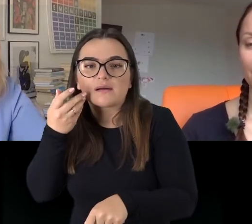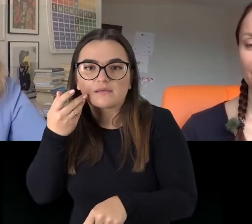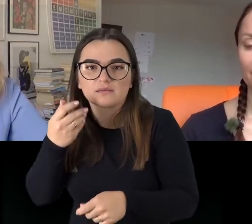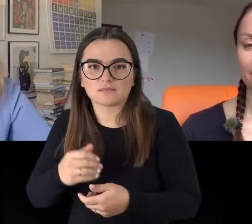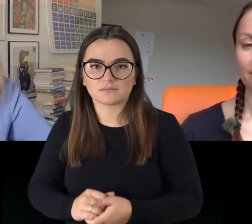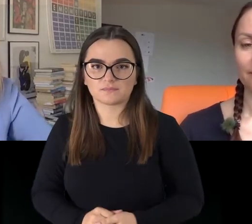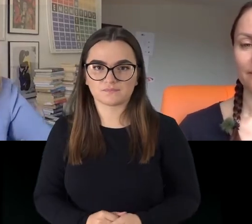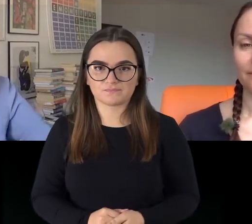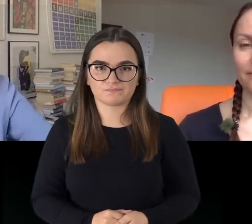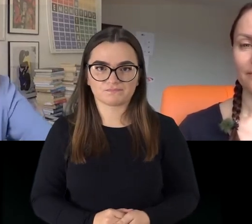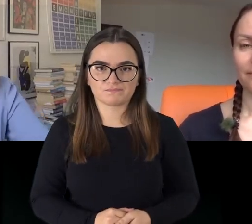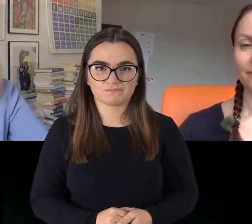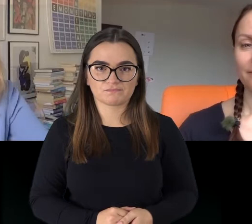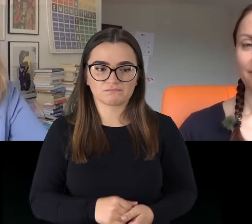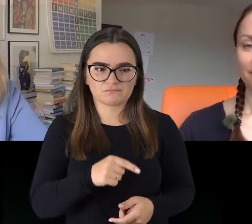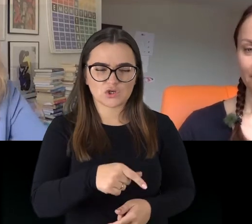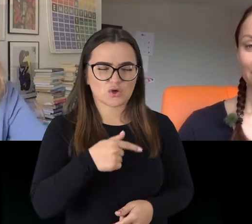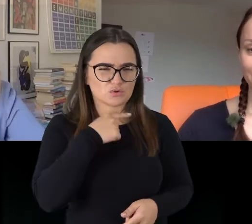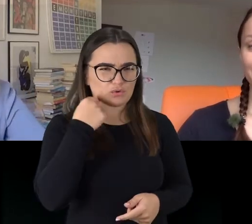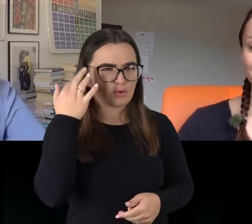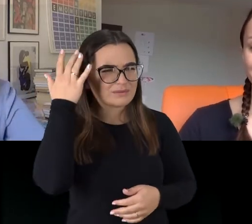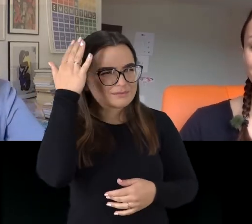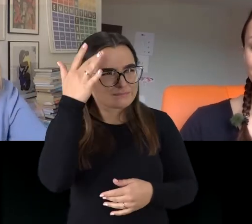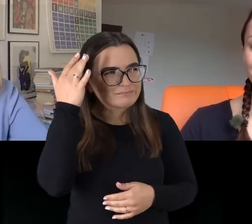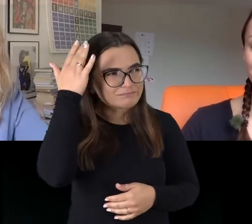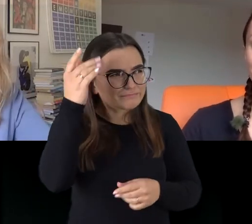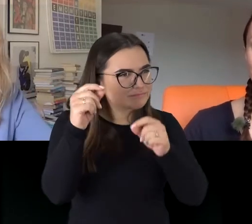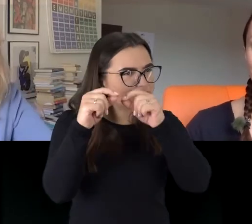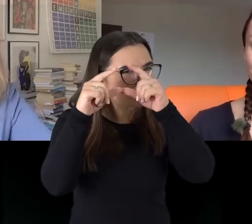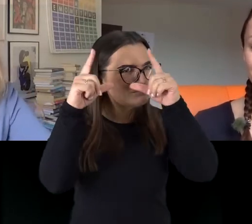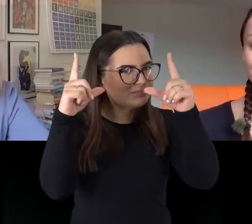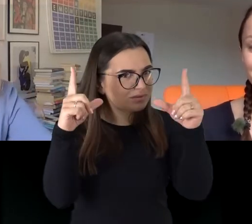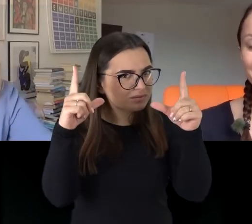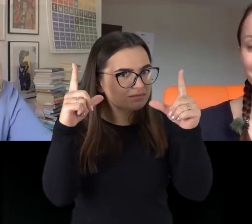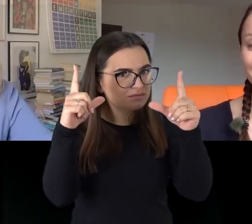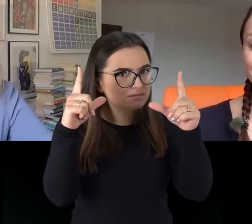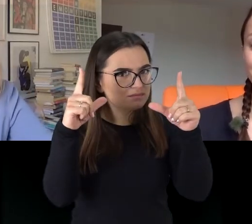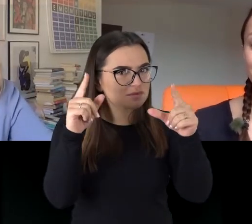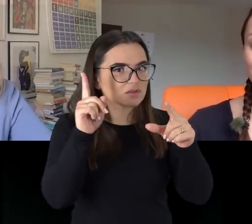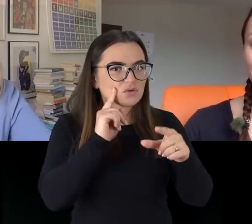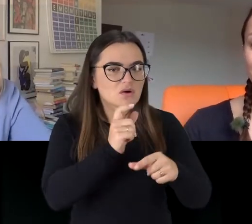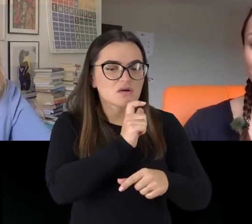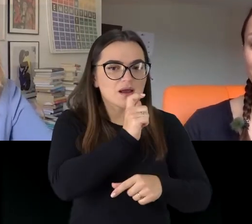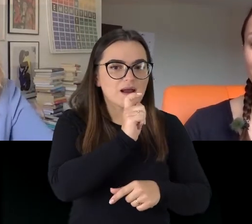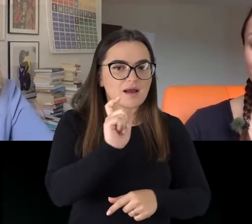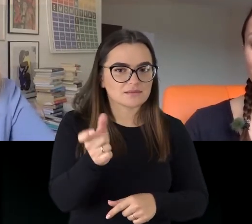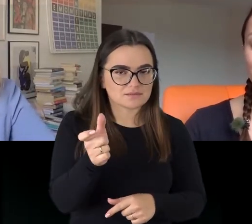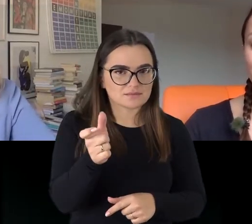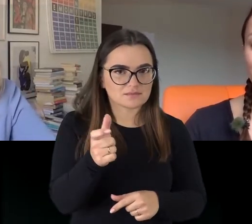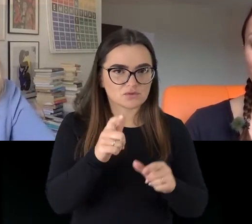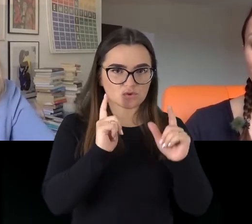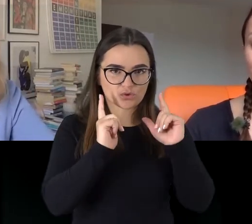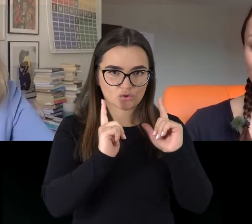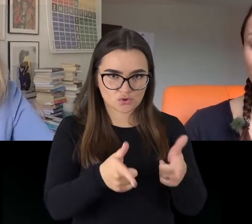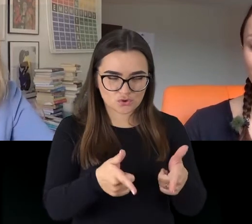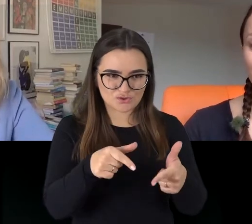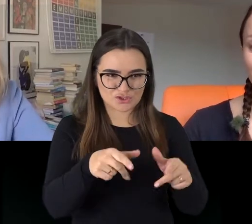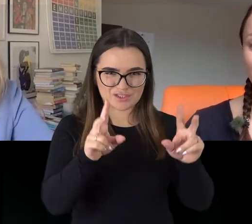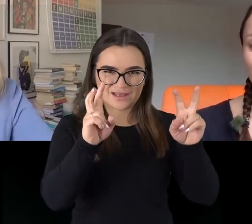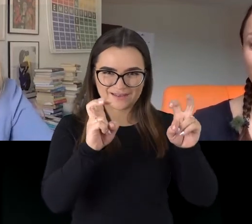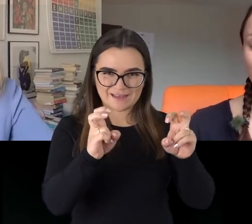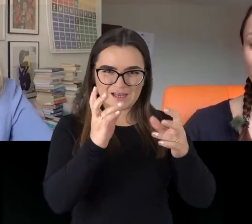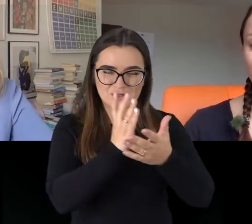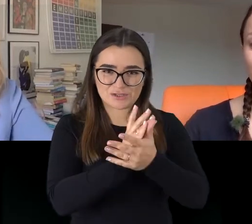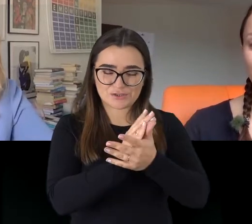Tai čia man daugybė minčių, aišku, tūkstančiai stalčių jau atsidarė galvoje atsakant į šitą klausimą. Tikrai, tai yra labai tiršta mūsų